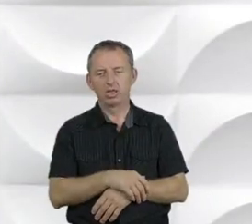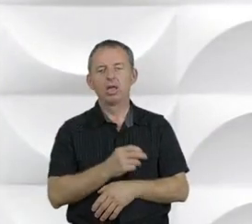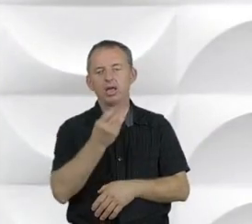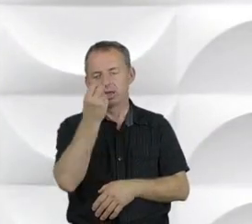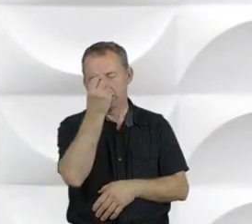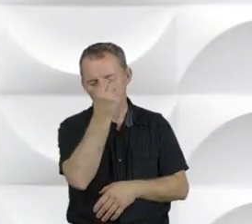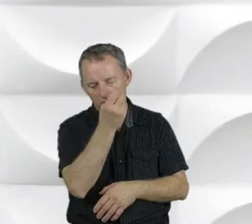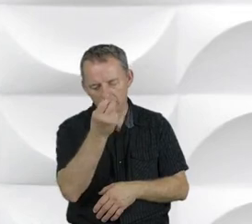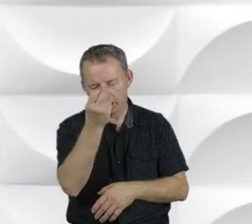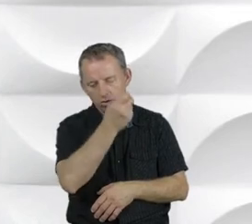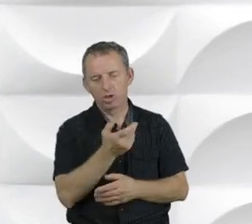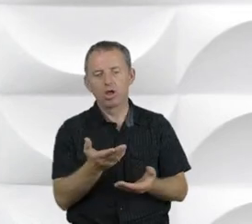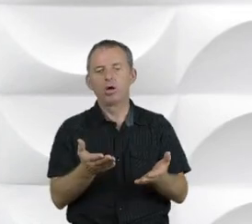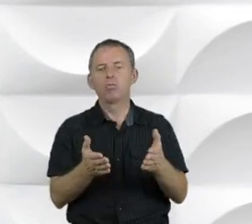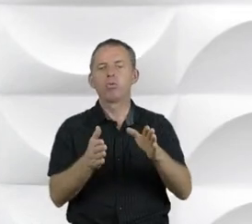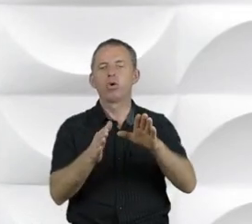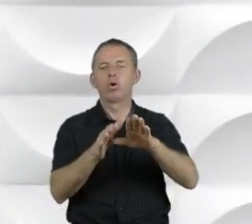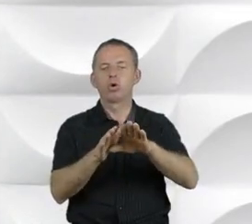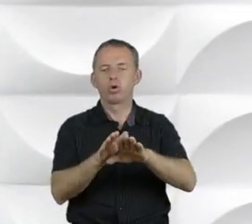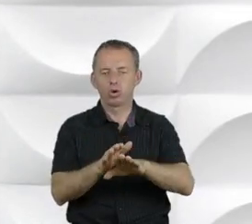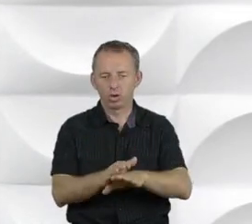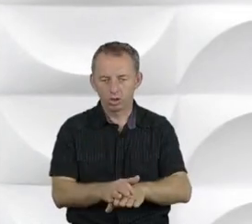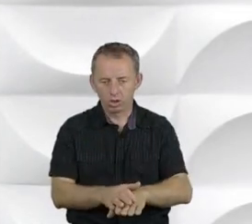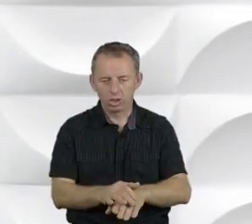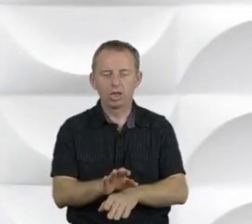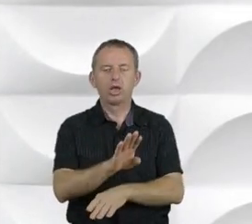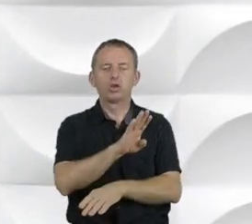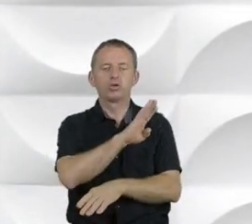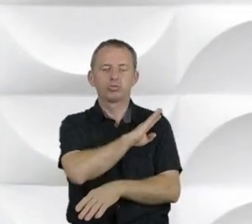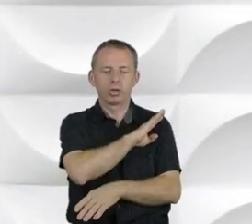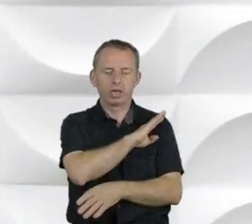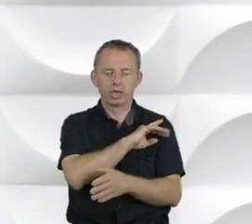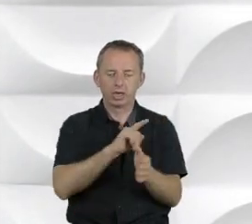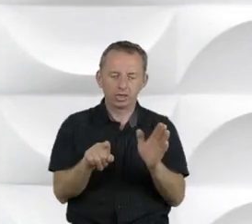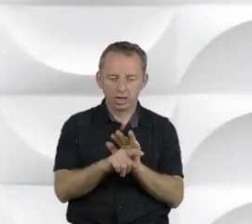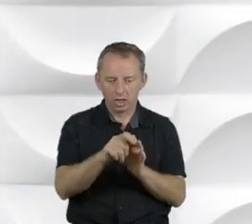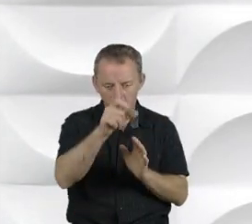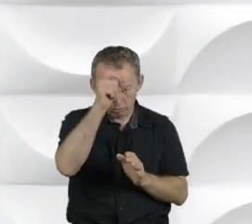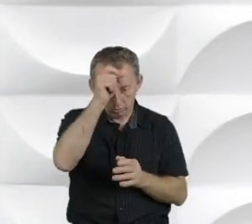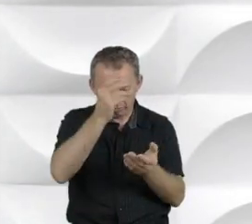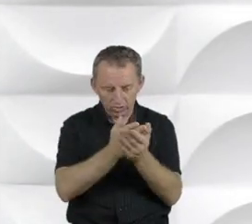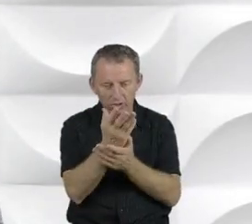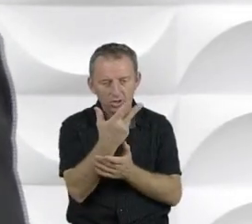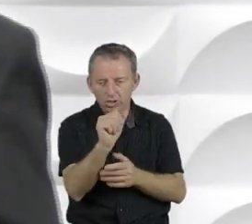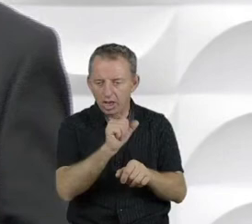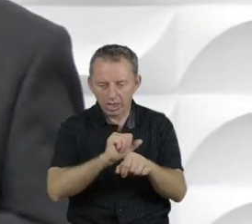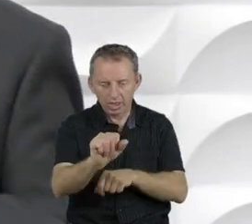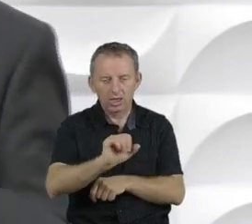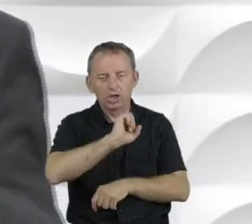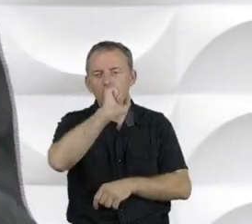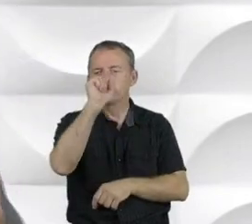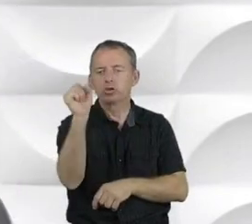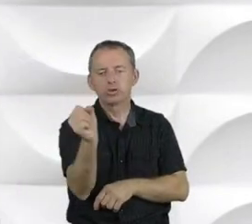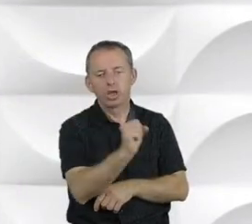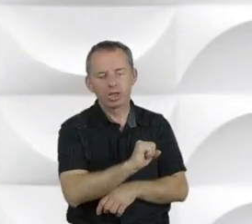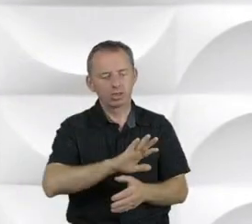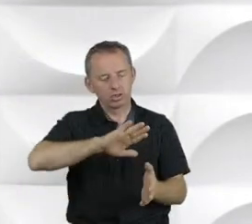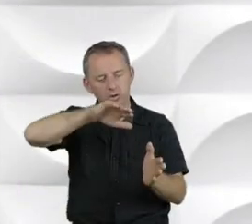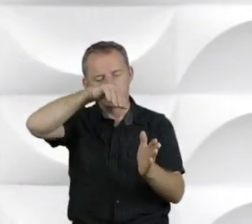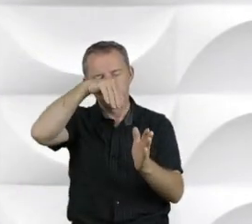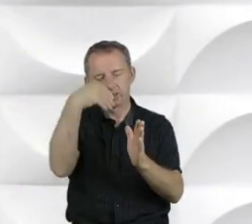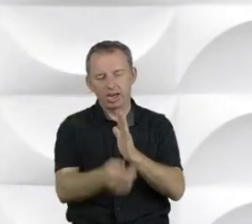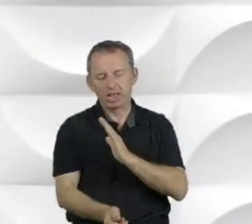interesuje błogosławieństwo. Śmierć dla człowieka wierzącego nie jest żadną stratą.